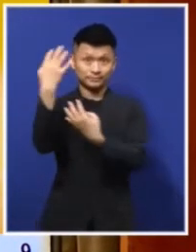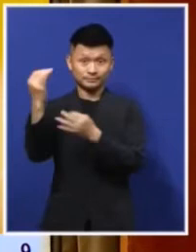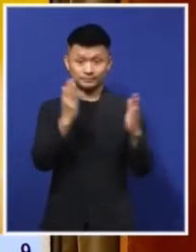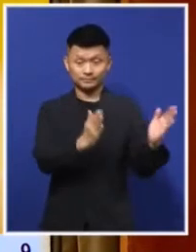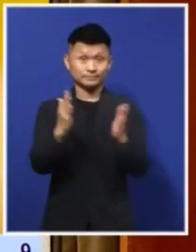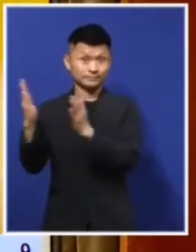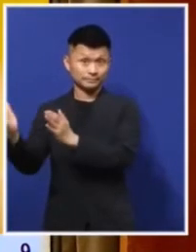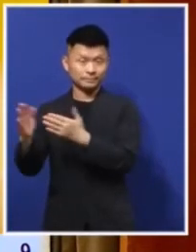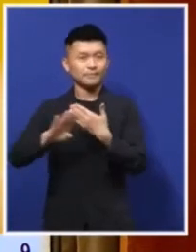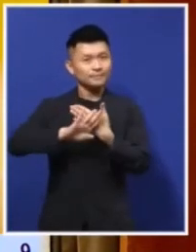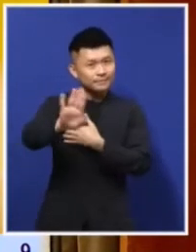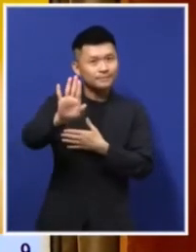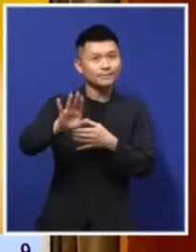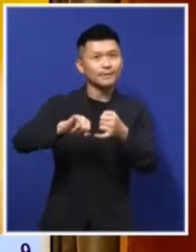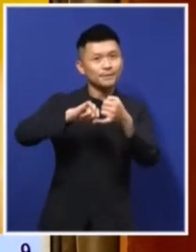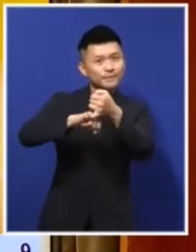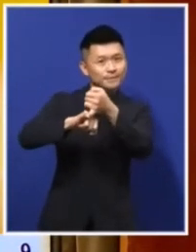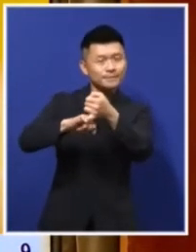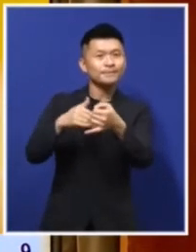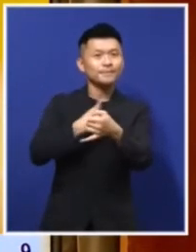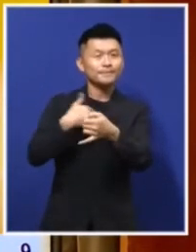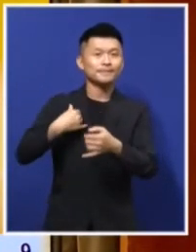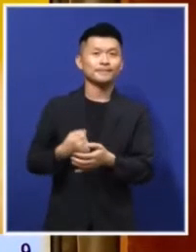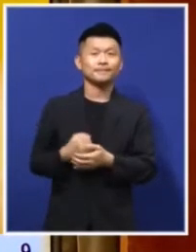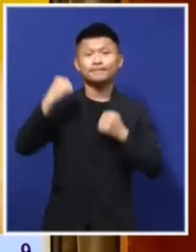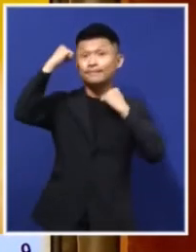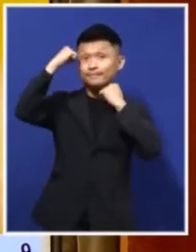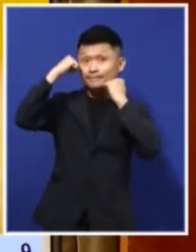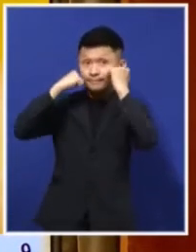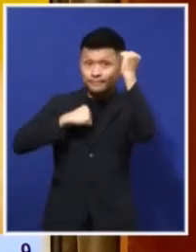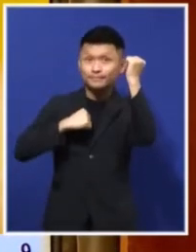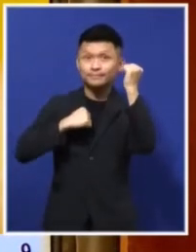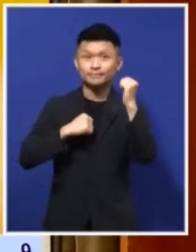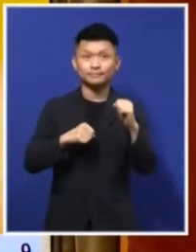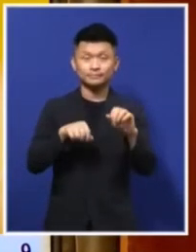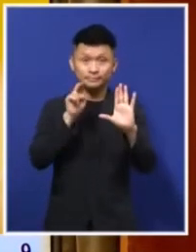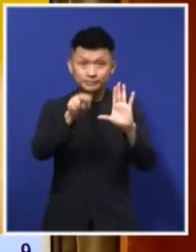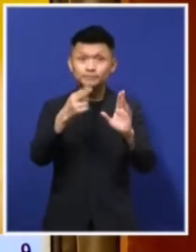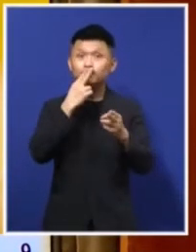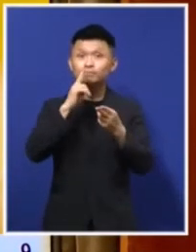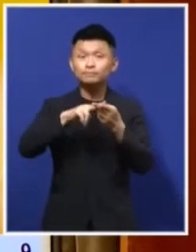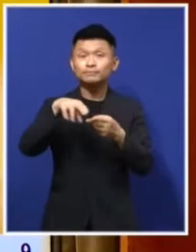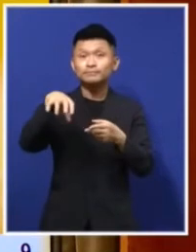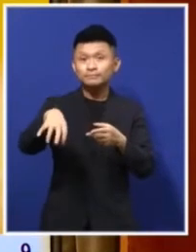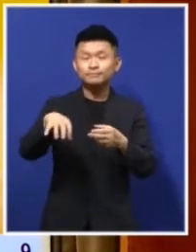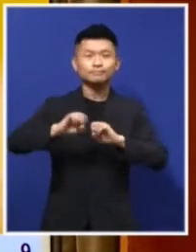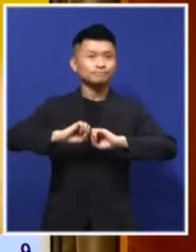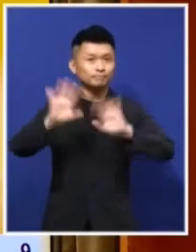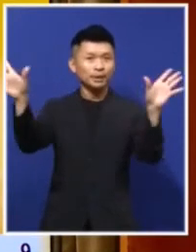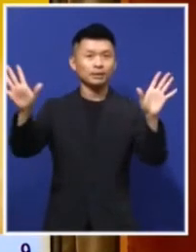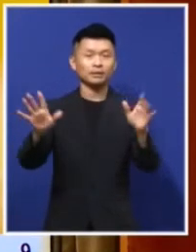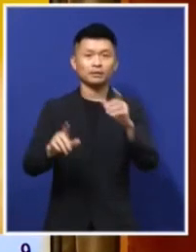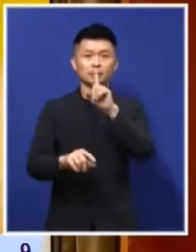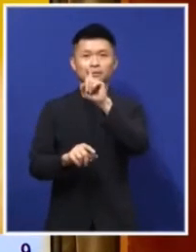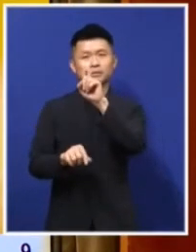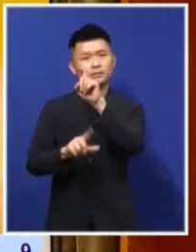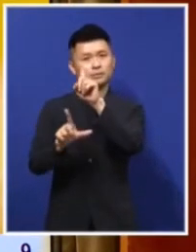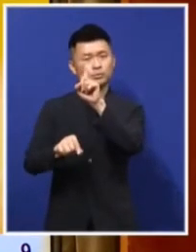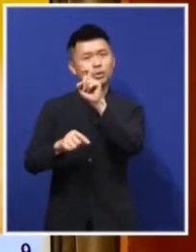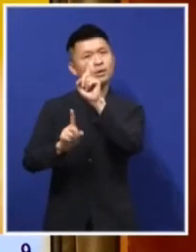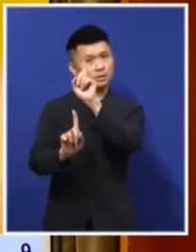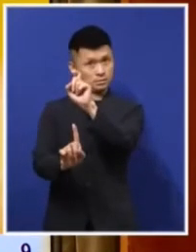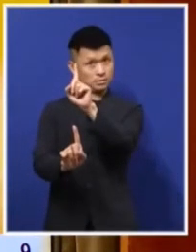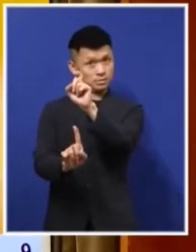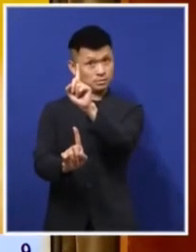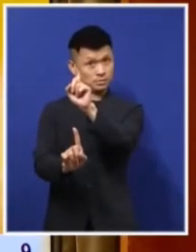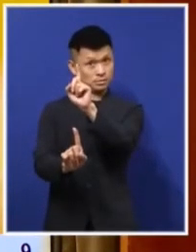另外一个预约期。那今天上午我们也看到有政友说，就是到11月初嘛，应该11月1号的